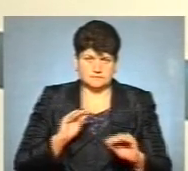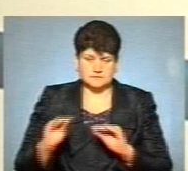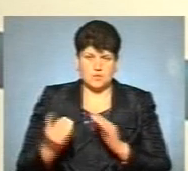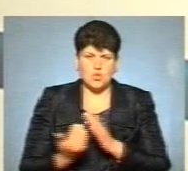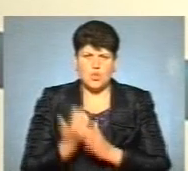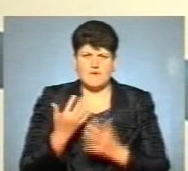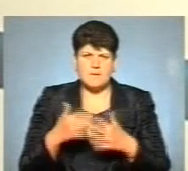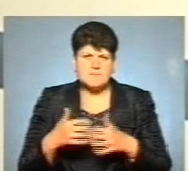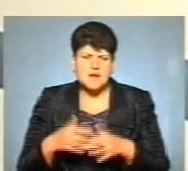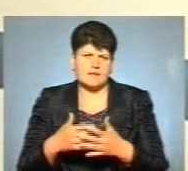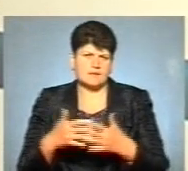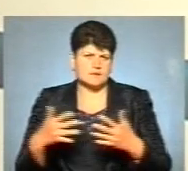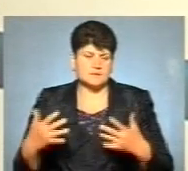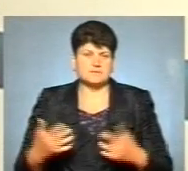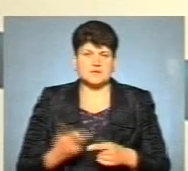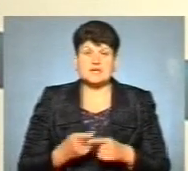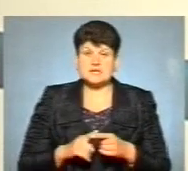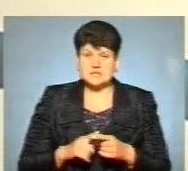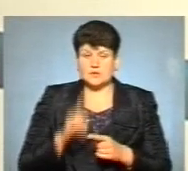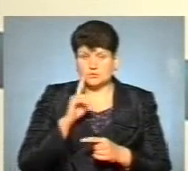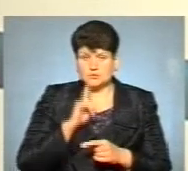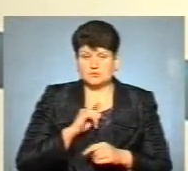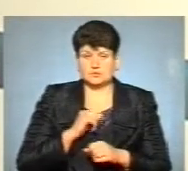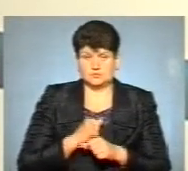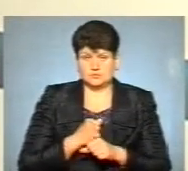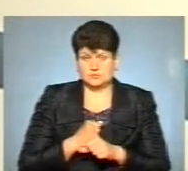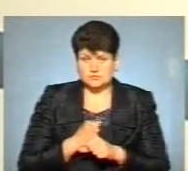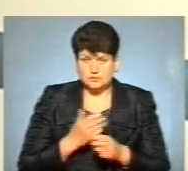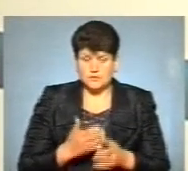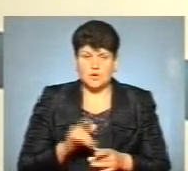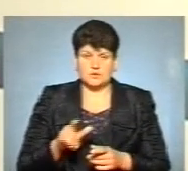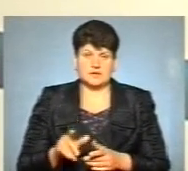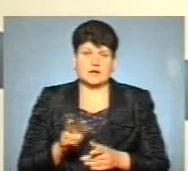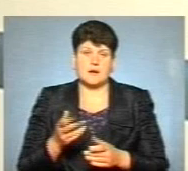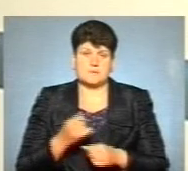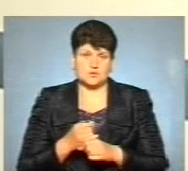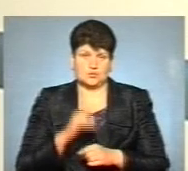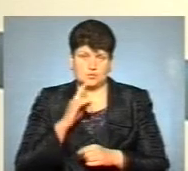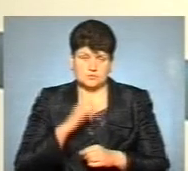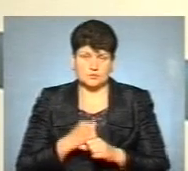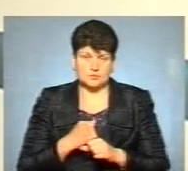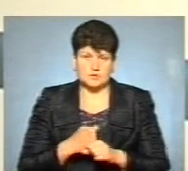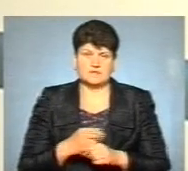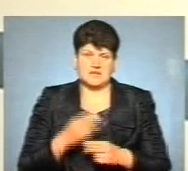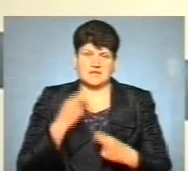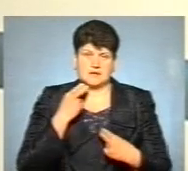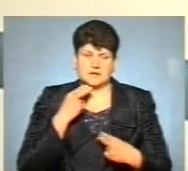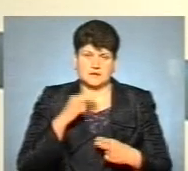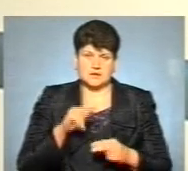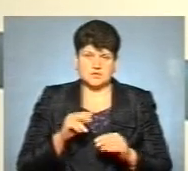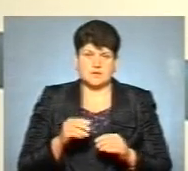приладами, тому це більш комфортні умови праці. А, звичайно, людина, яка працює в більш комфортних умовах праці, в неї і вища продуктивність